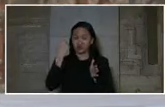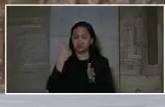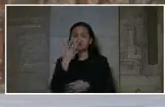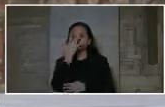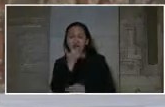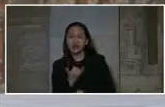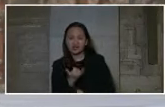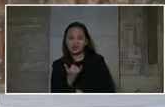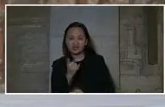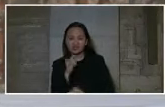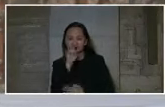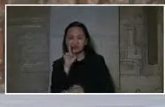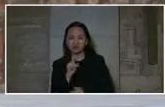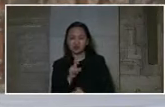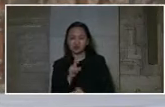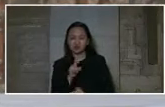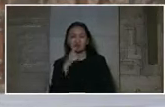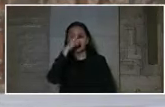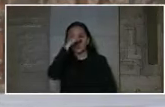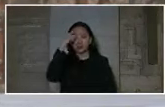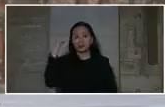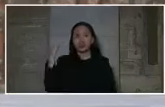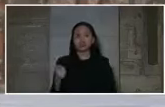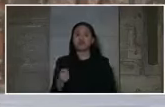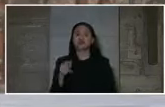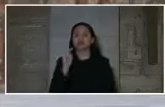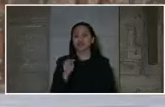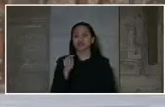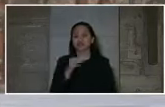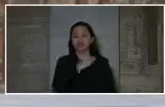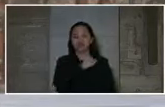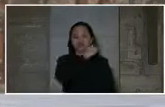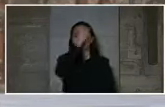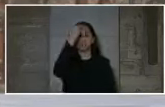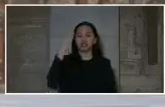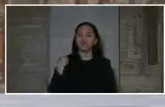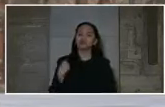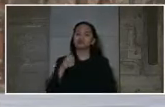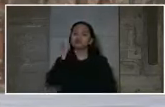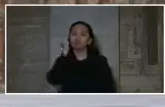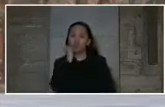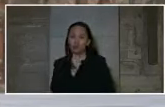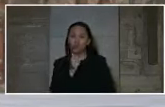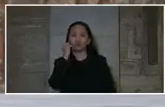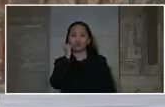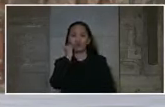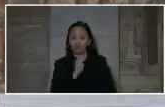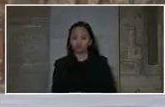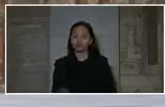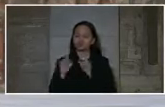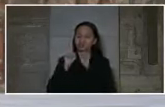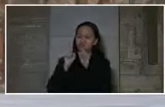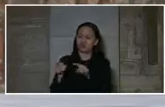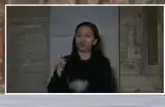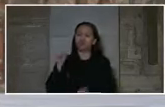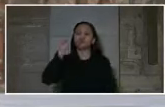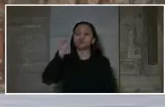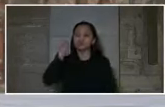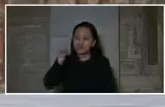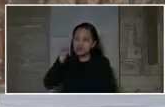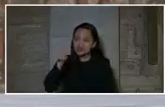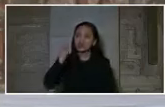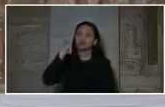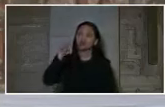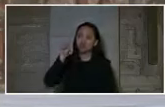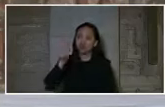Bakit? Sapagkat kinakailangan pa rin niyang araw-araw na umoo sa kalooban